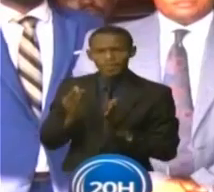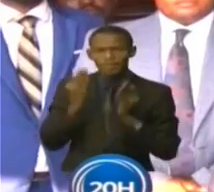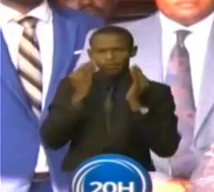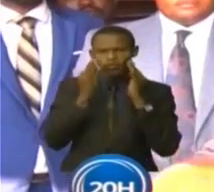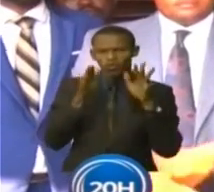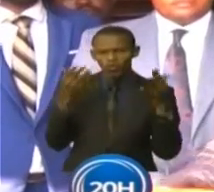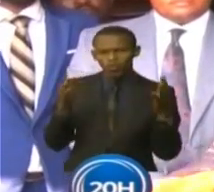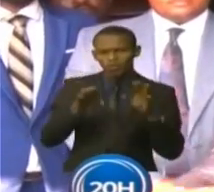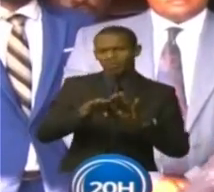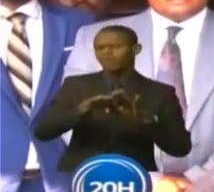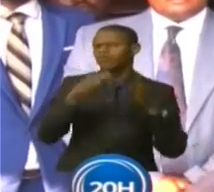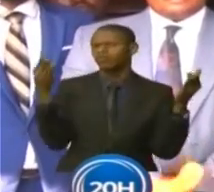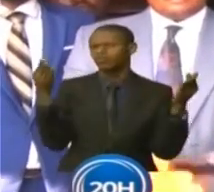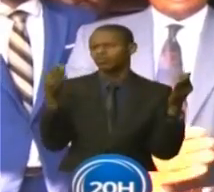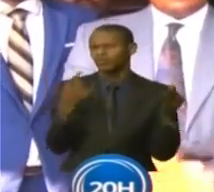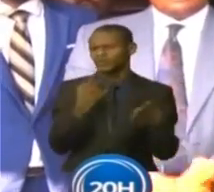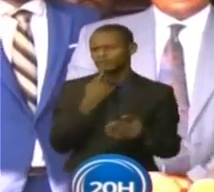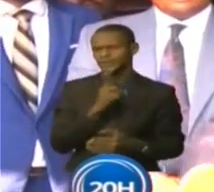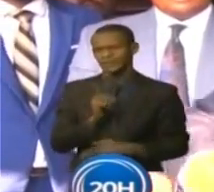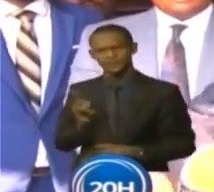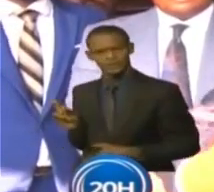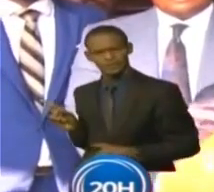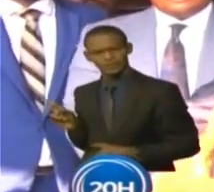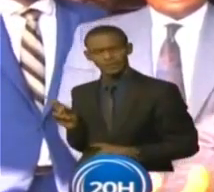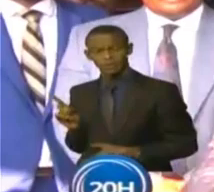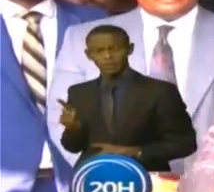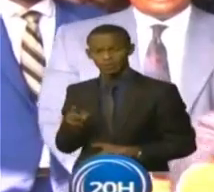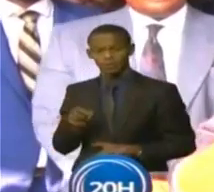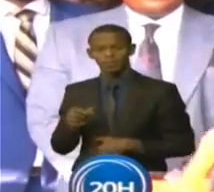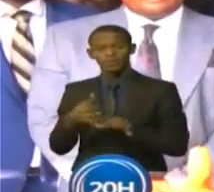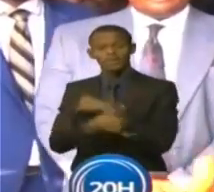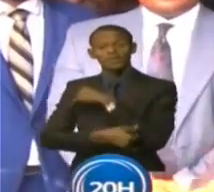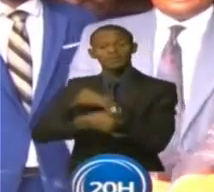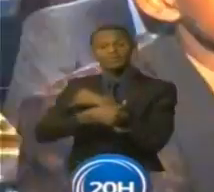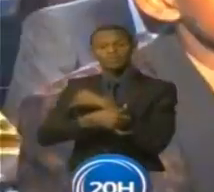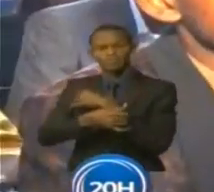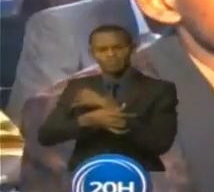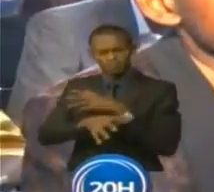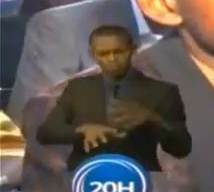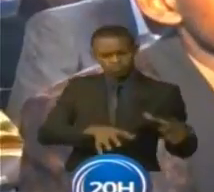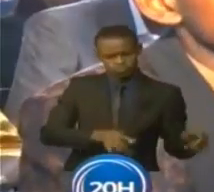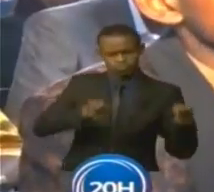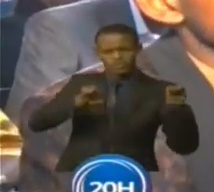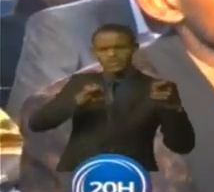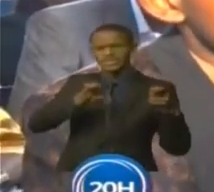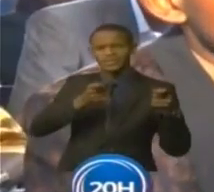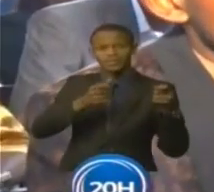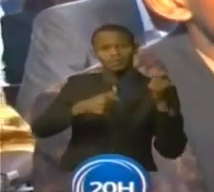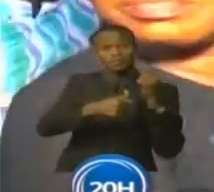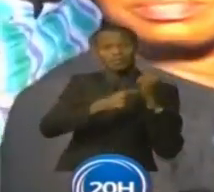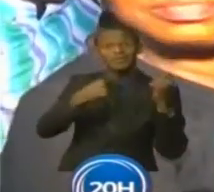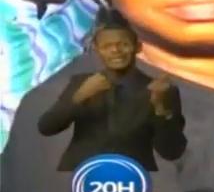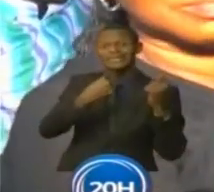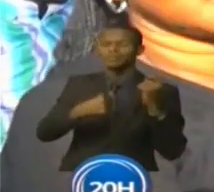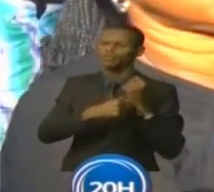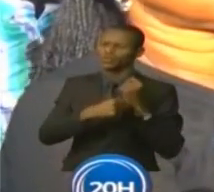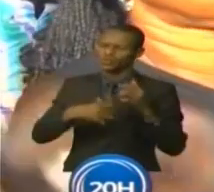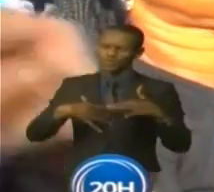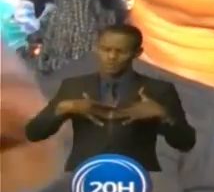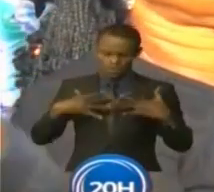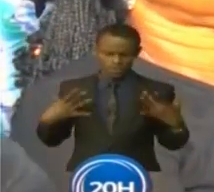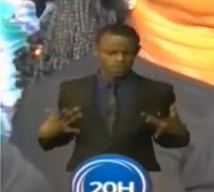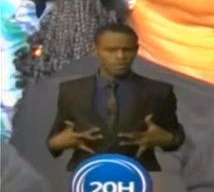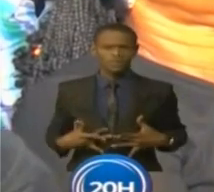précisions. Il faut que ces pays soient dirigés par des gens qui ont la bonté des guerres. La bonté des guerres, c'est l'amour de chacun, qui